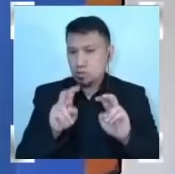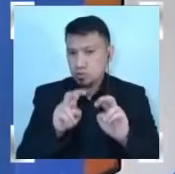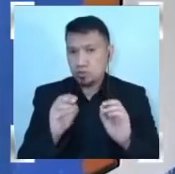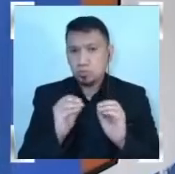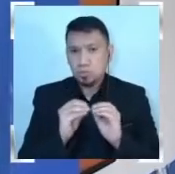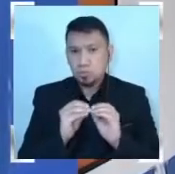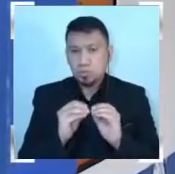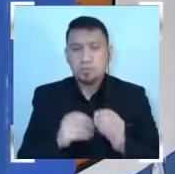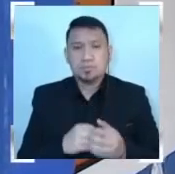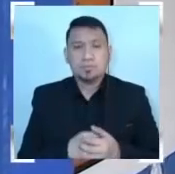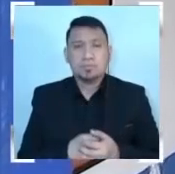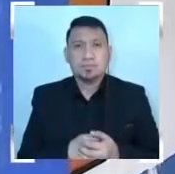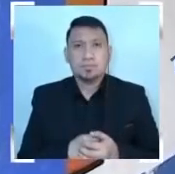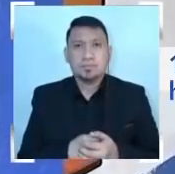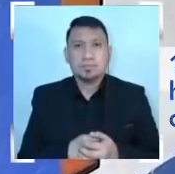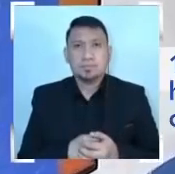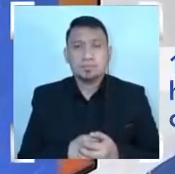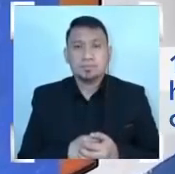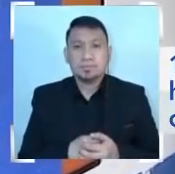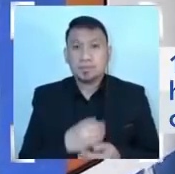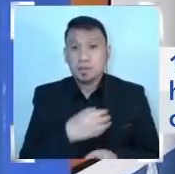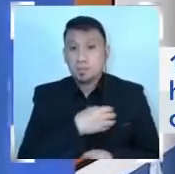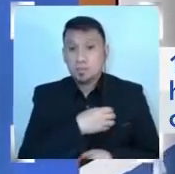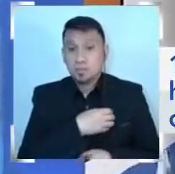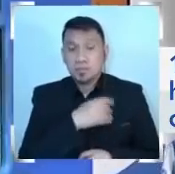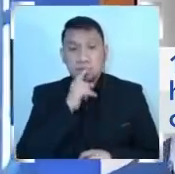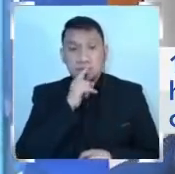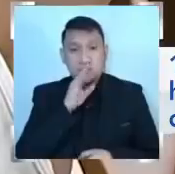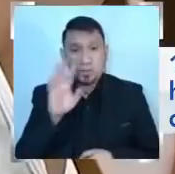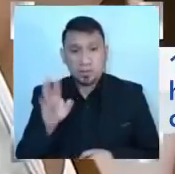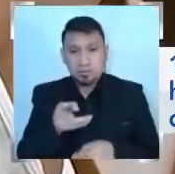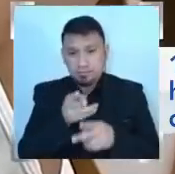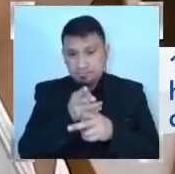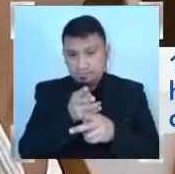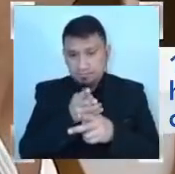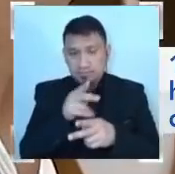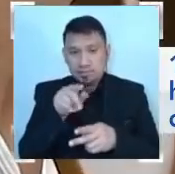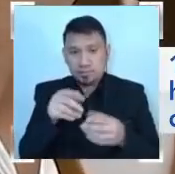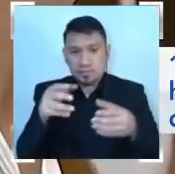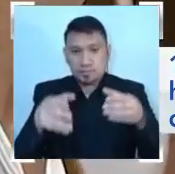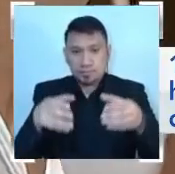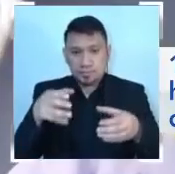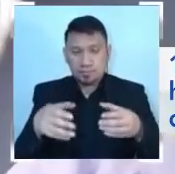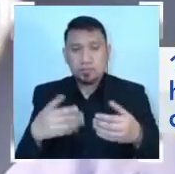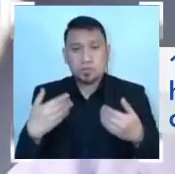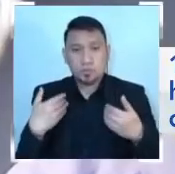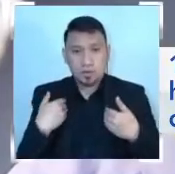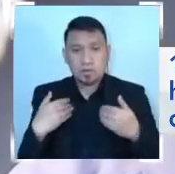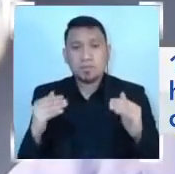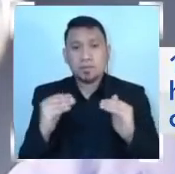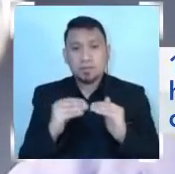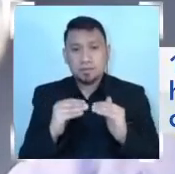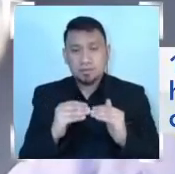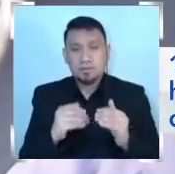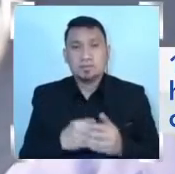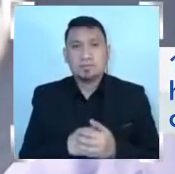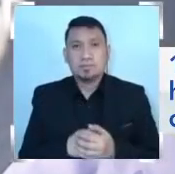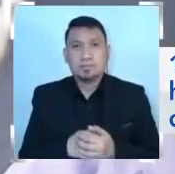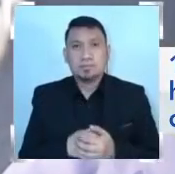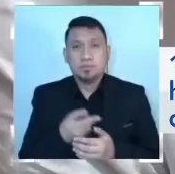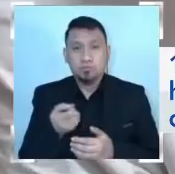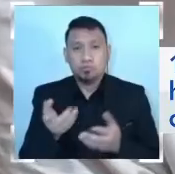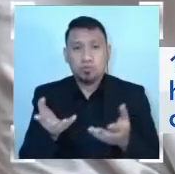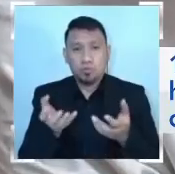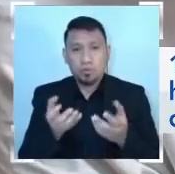kaso. Nangako ang PNP na tututukan ng husto ang kaso para makamit ang hustisya na isinisigaw ng pamilya ni